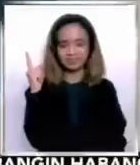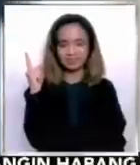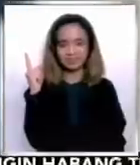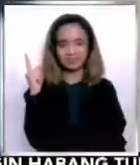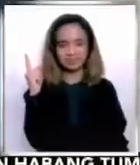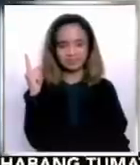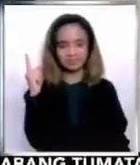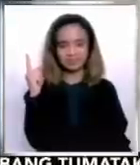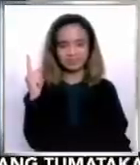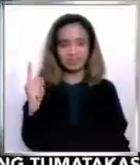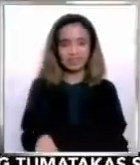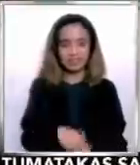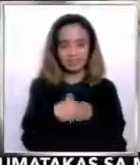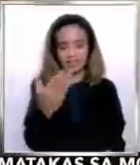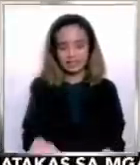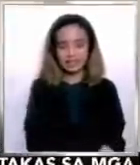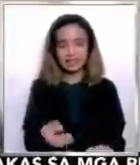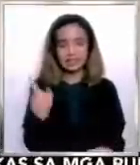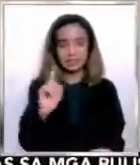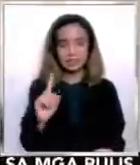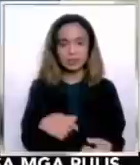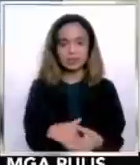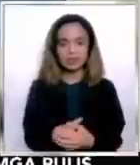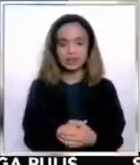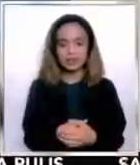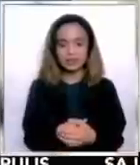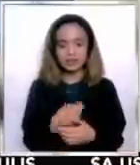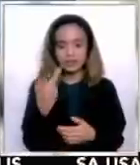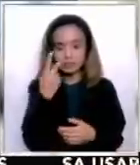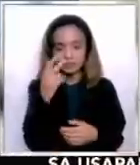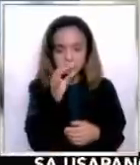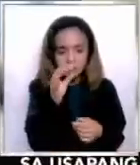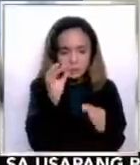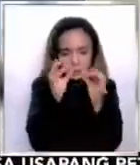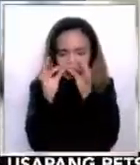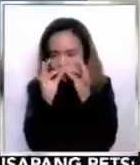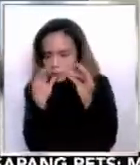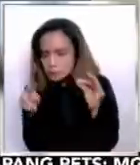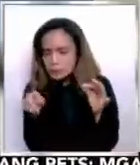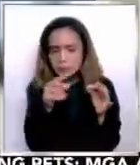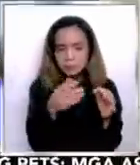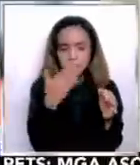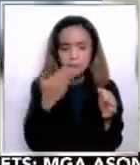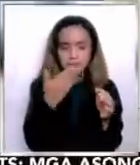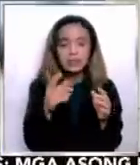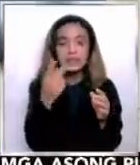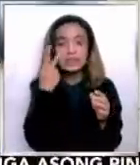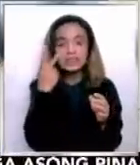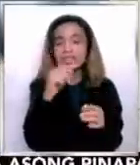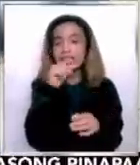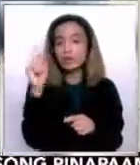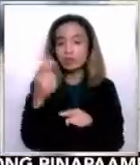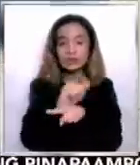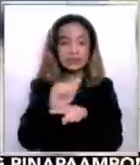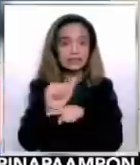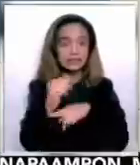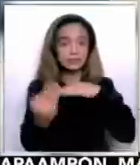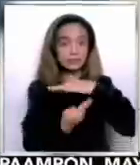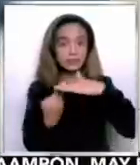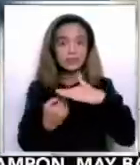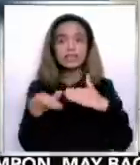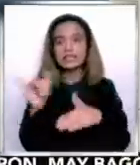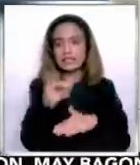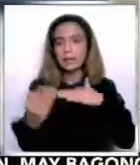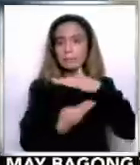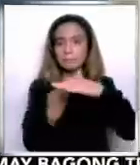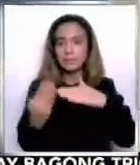at paglusot sa plastic drums. Bukod naman sa agility training ay may basic obedience training na rin ang mga aso